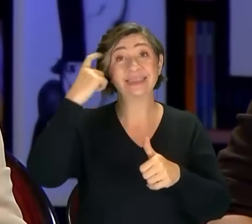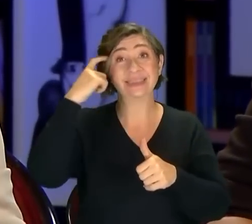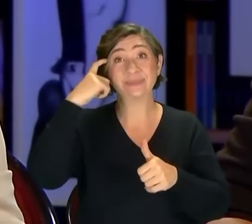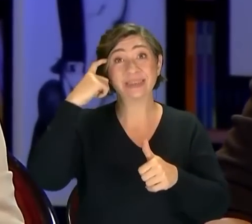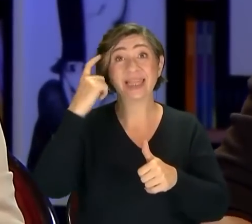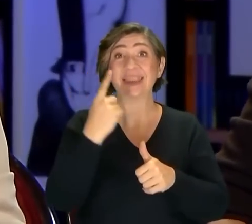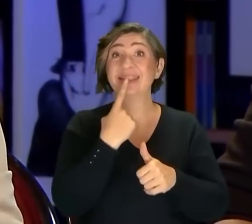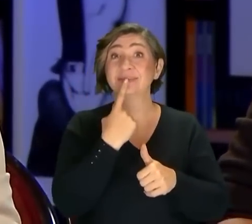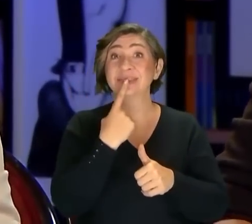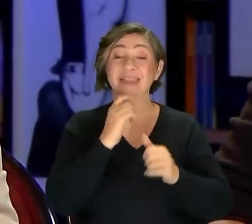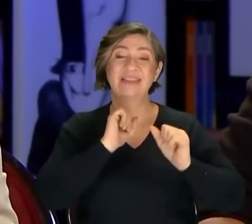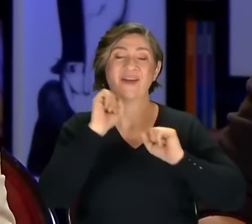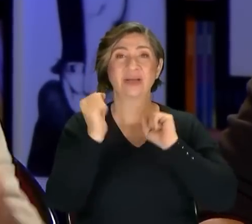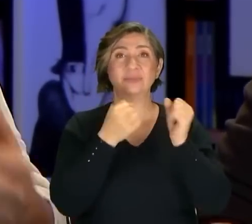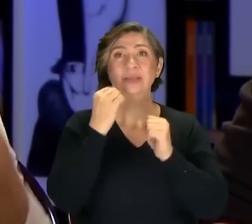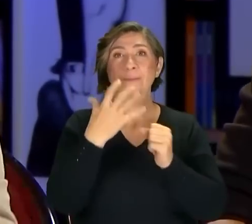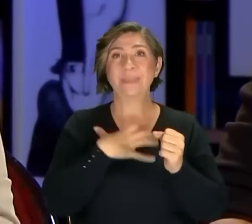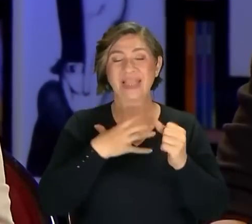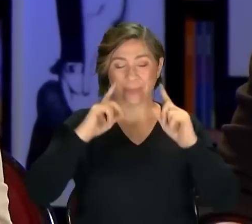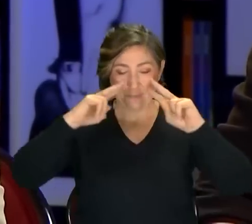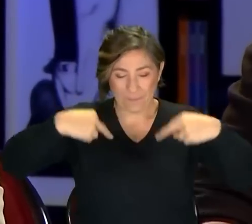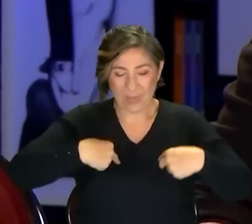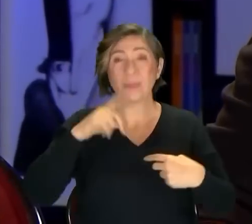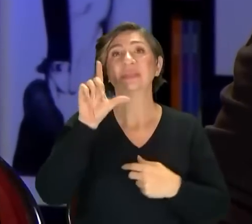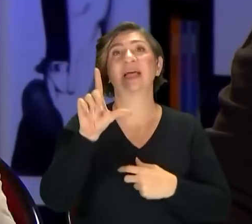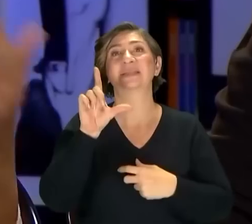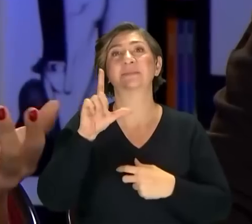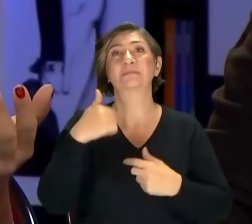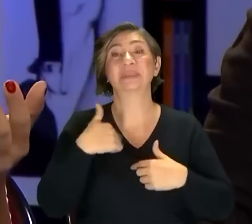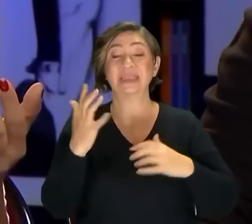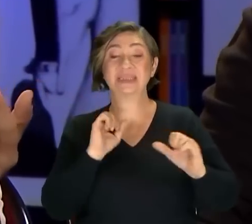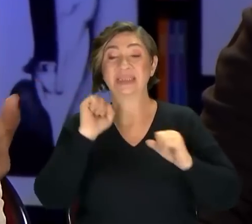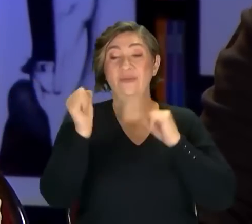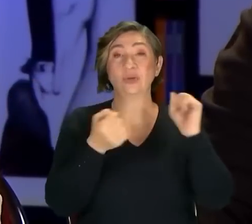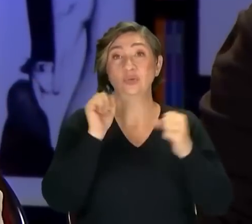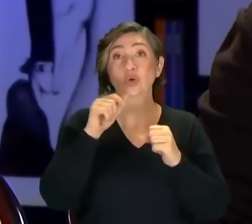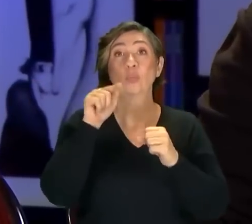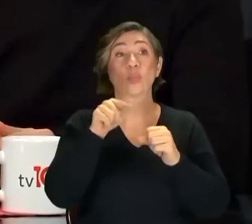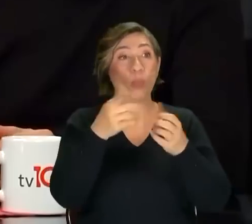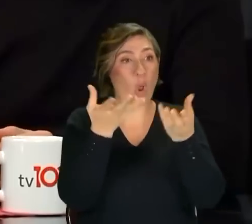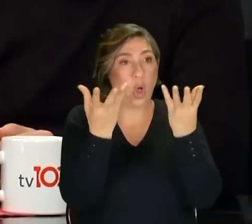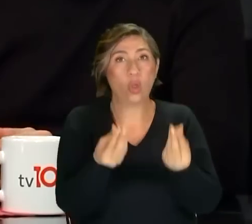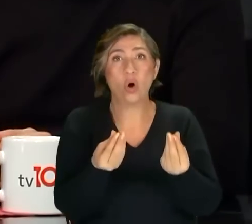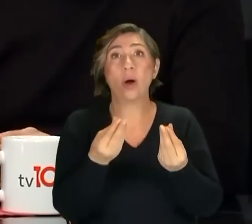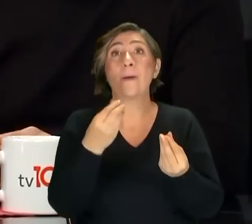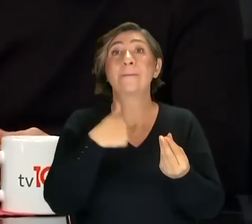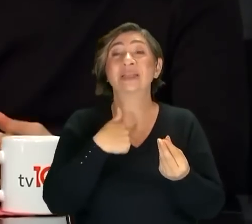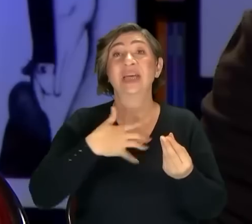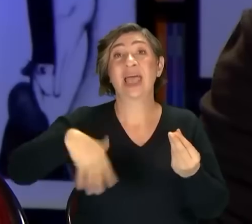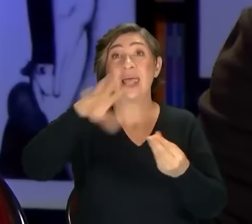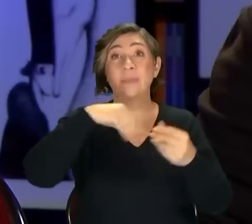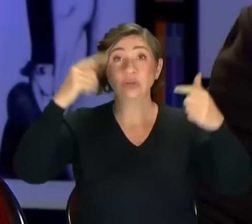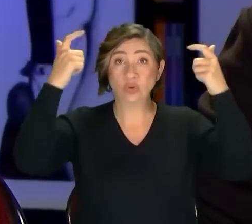zihnimizden, dilimizden ve davranışımızdan bir kendimize dönüp bakmamız gerekiyor. Biz nasıl davranıyoruz ki bu durum bu hale geliyor? Bence çünkü